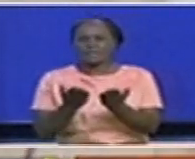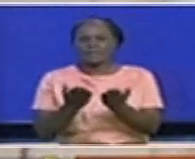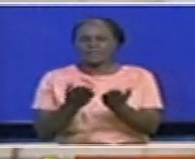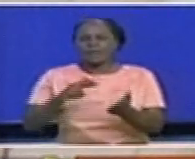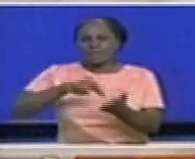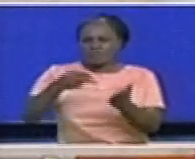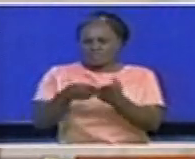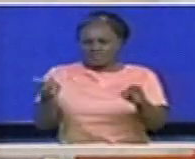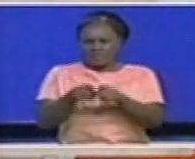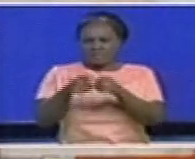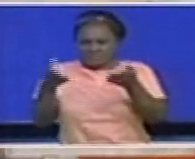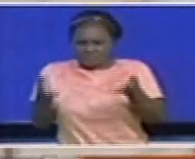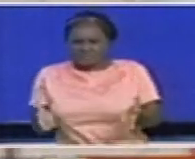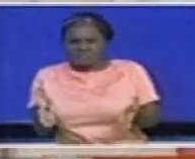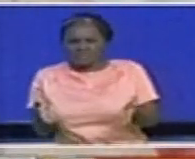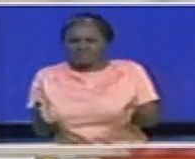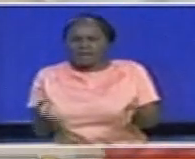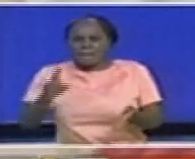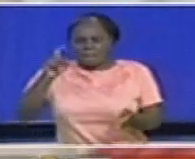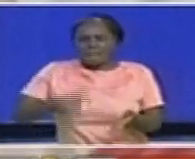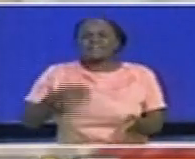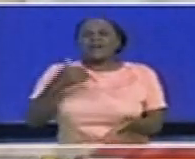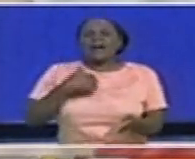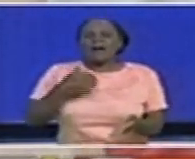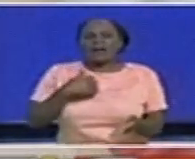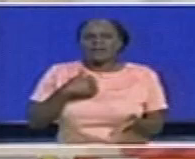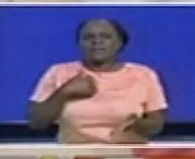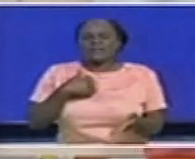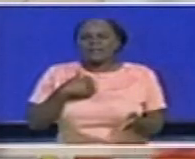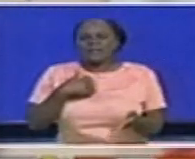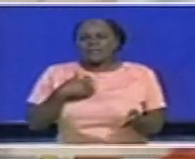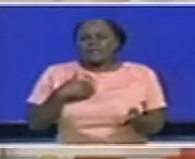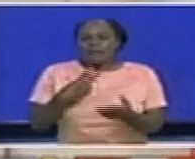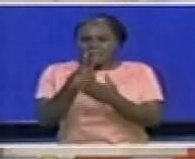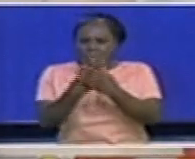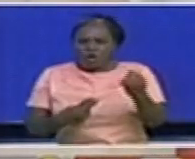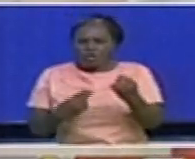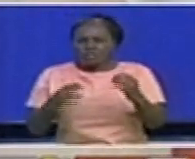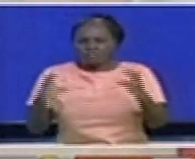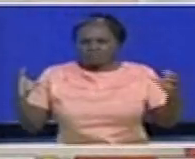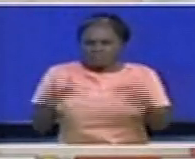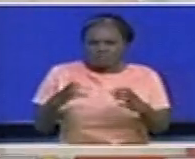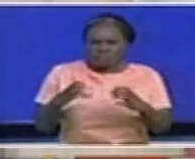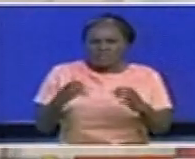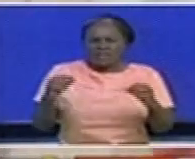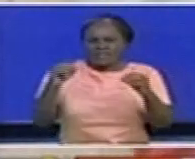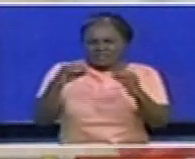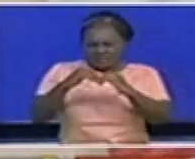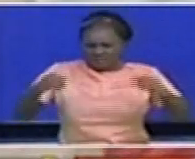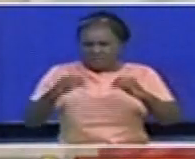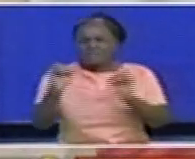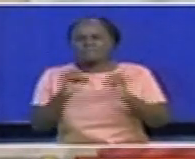this should have bipartisan, undivided,